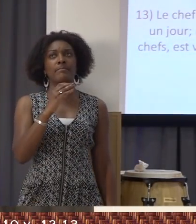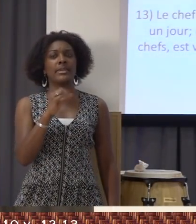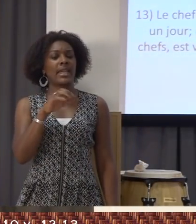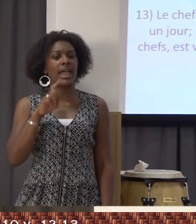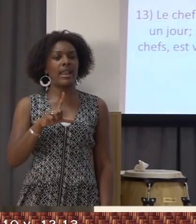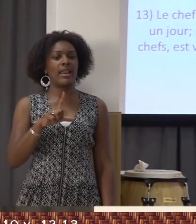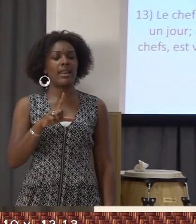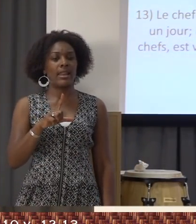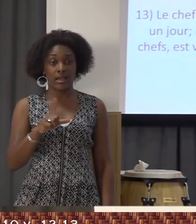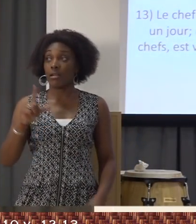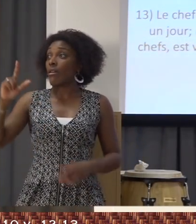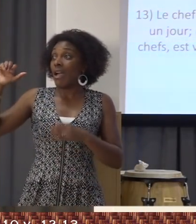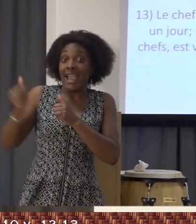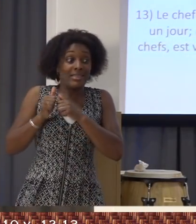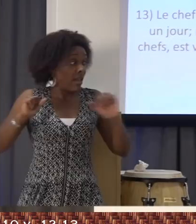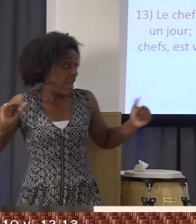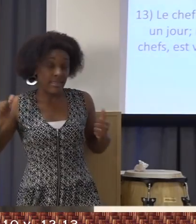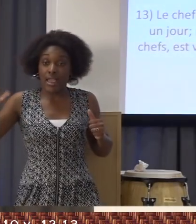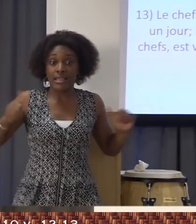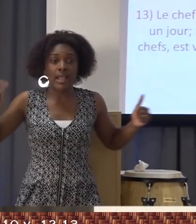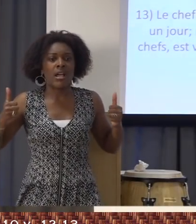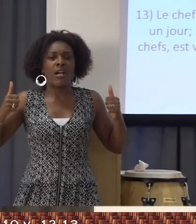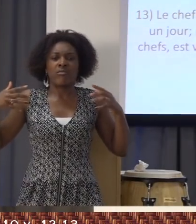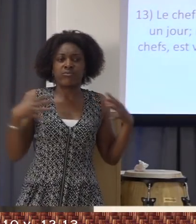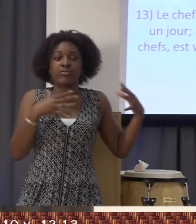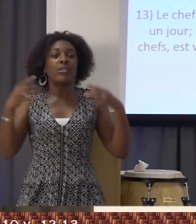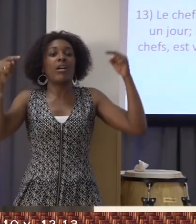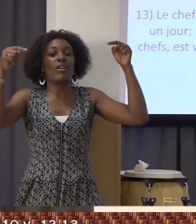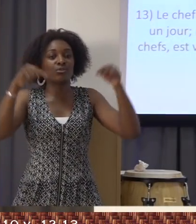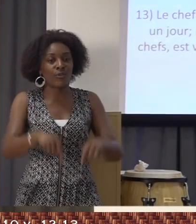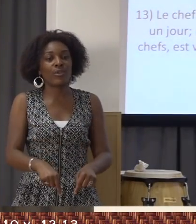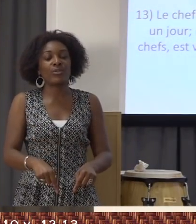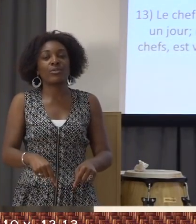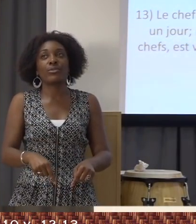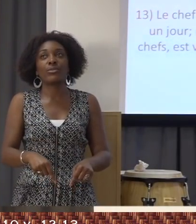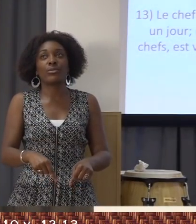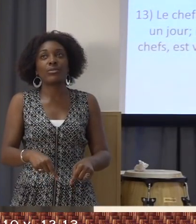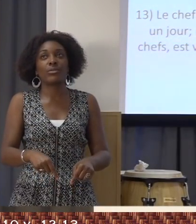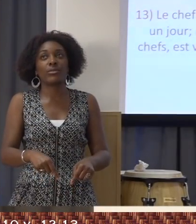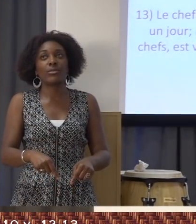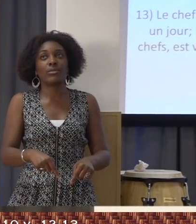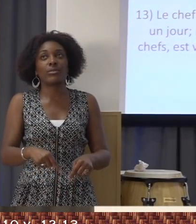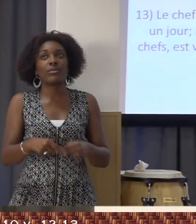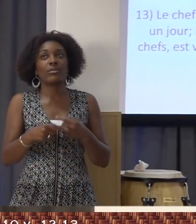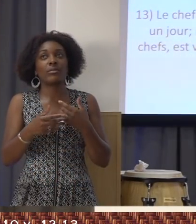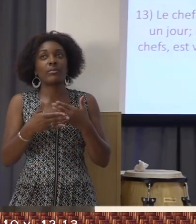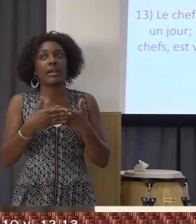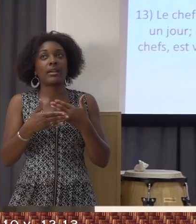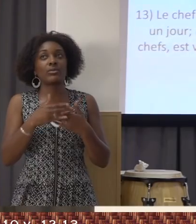mon secours et je suis demeuré là auprès des rois de Perse.